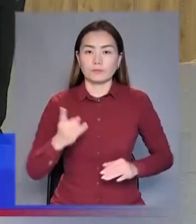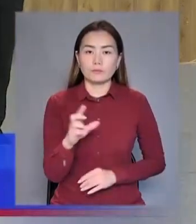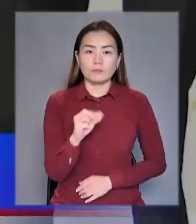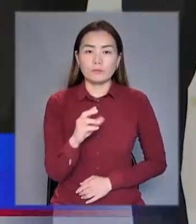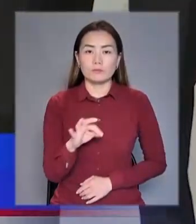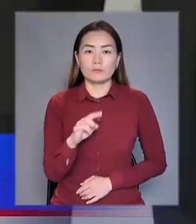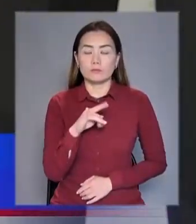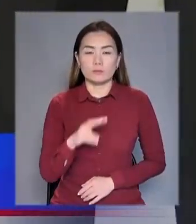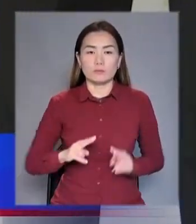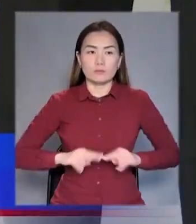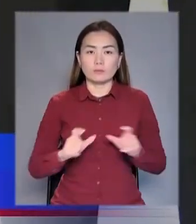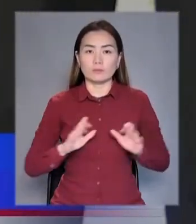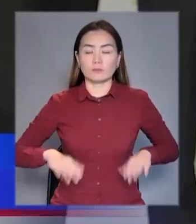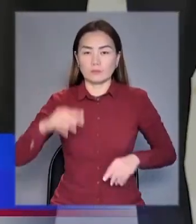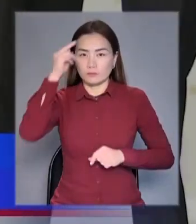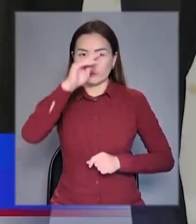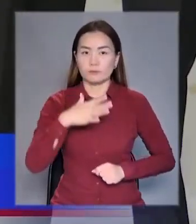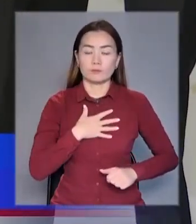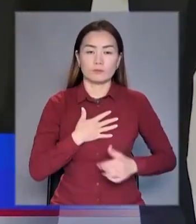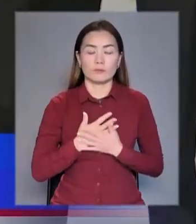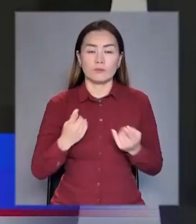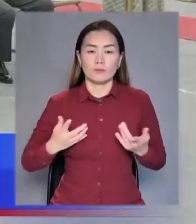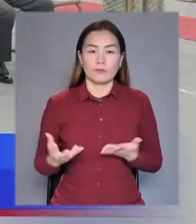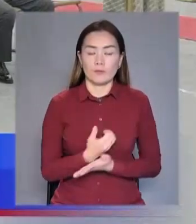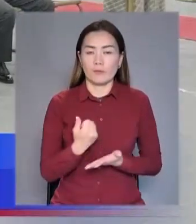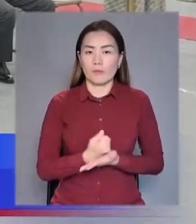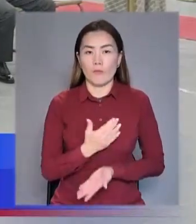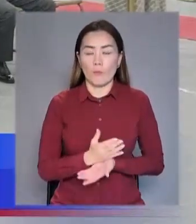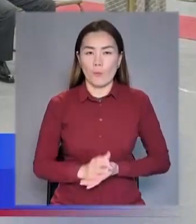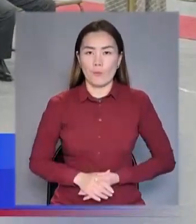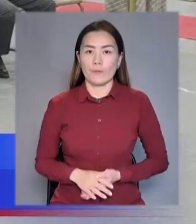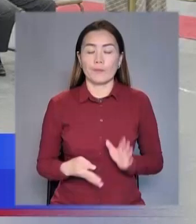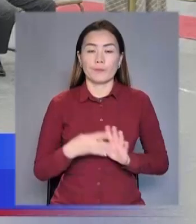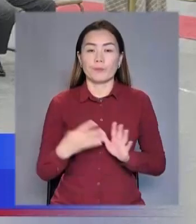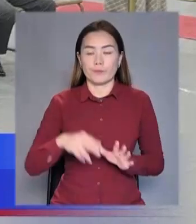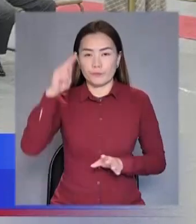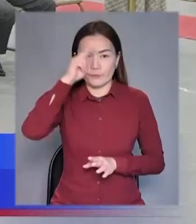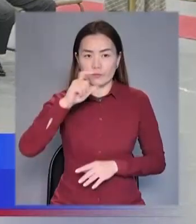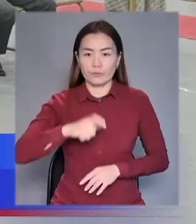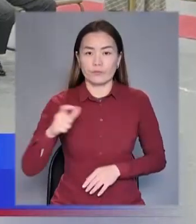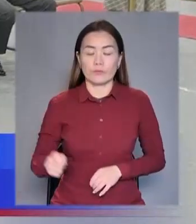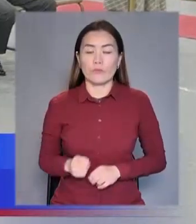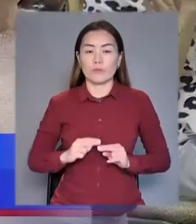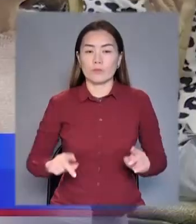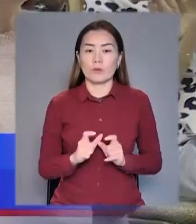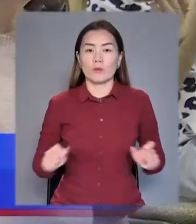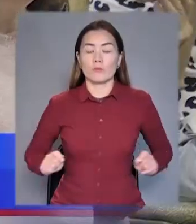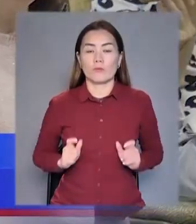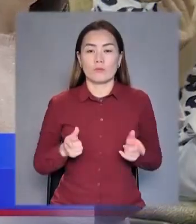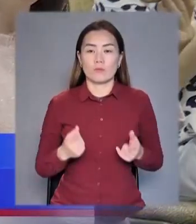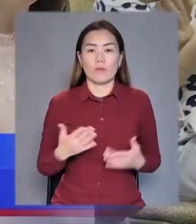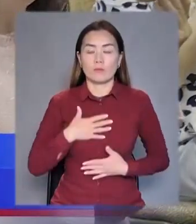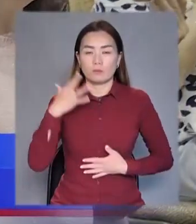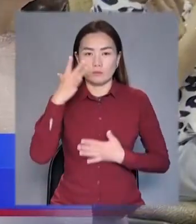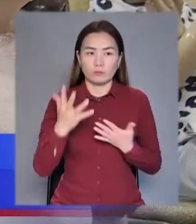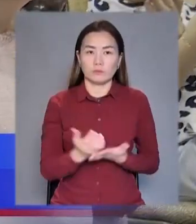бірі Бексұлтан Исаш ұстаз мектебінде білім алған мезгілде үлкен жетістіктерге жеткенін айтады. Ол 9-шы сынып оқушыларына ұстаз мектебіне түсіп,